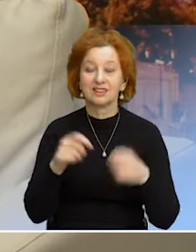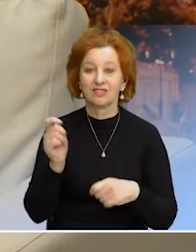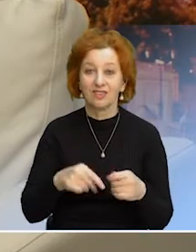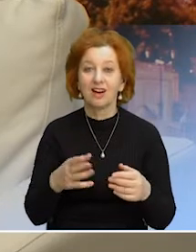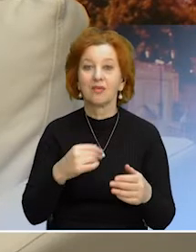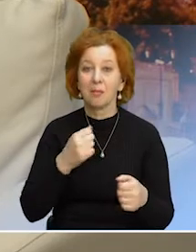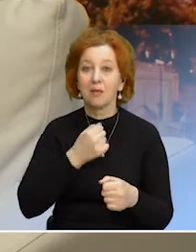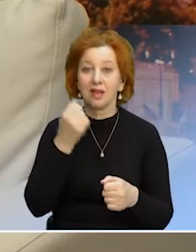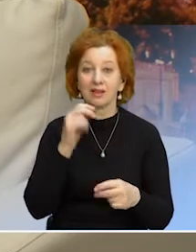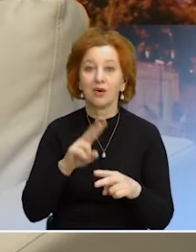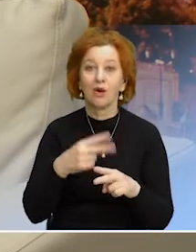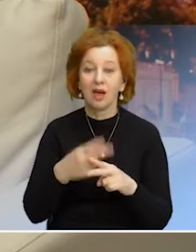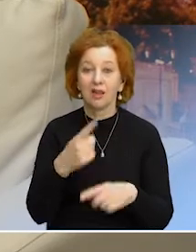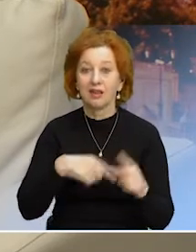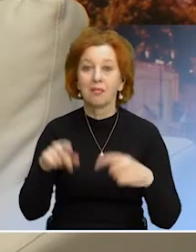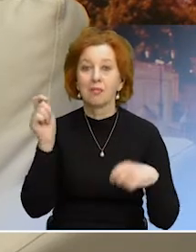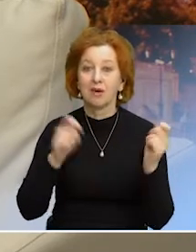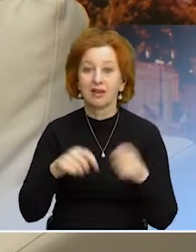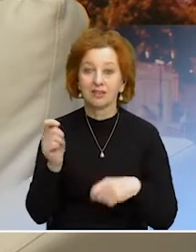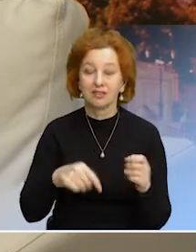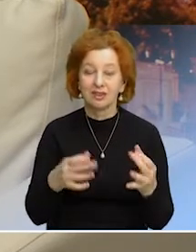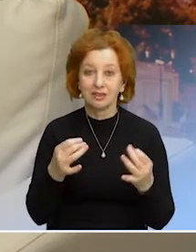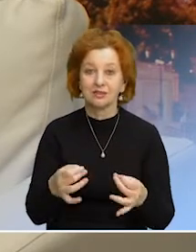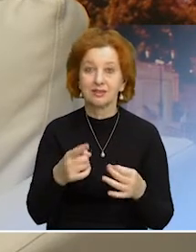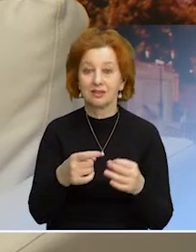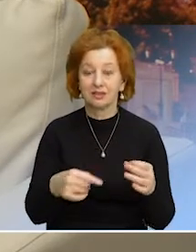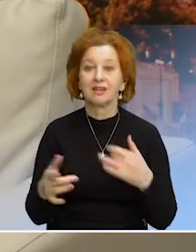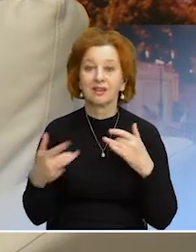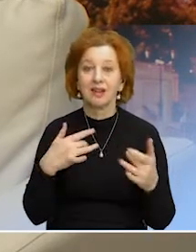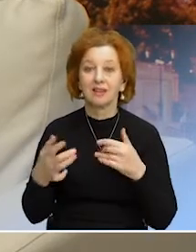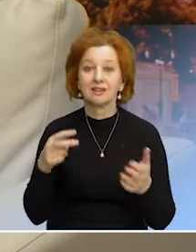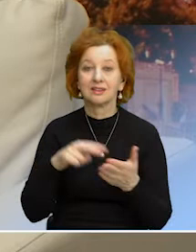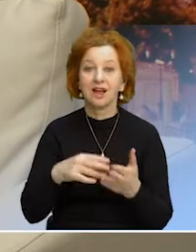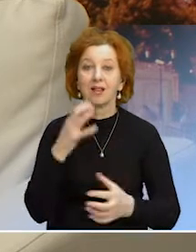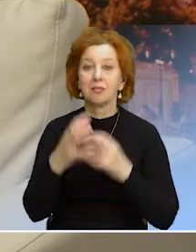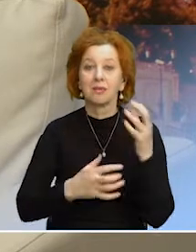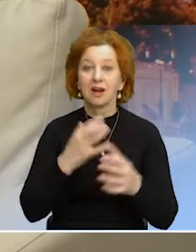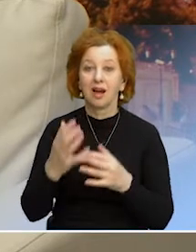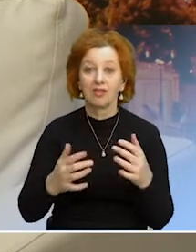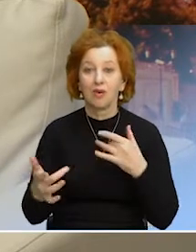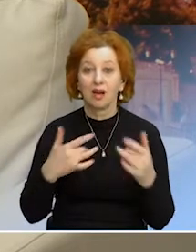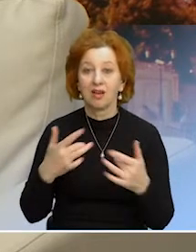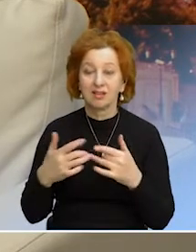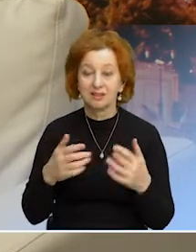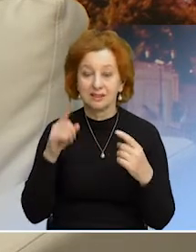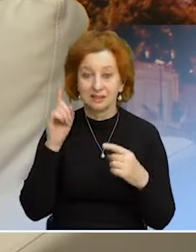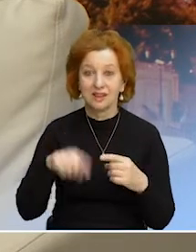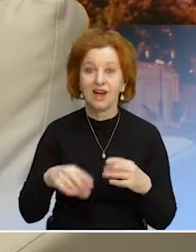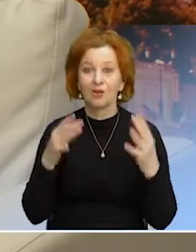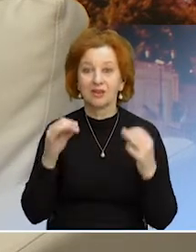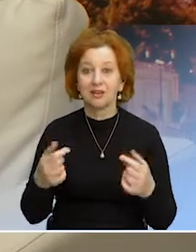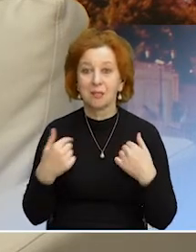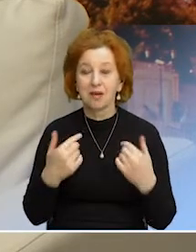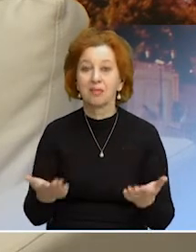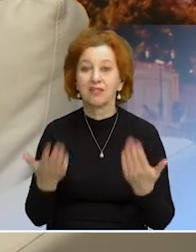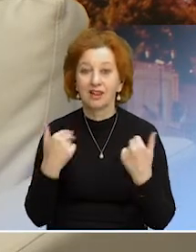фестиваль «Минифест». Благодаря этому «Минифесту» и творчество театра стало известным на мировой арене театральной. Ну и